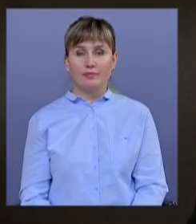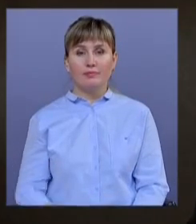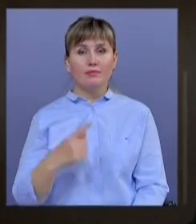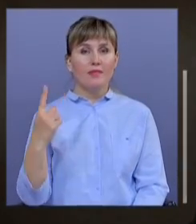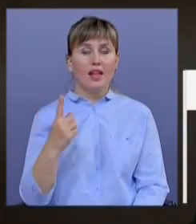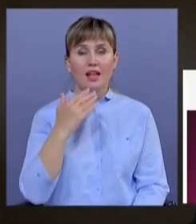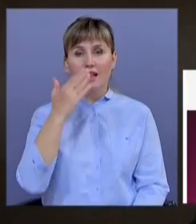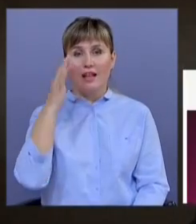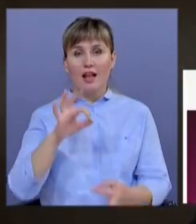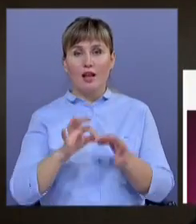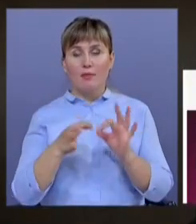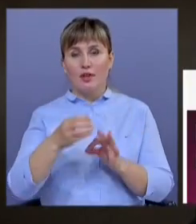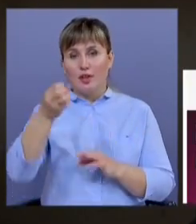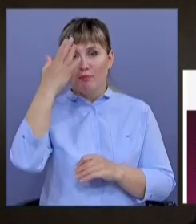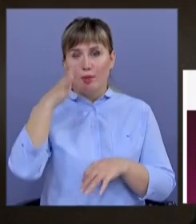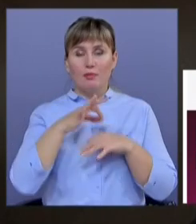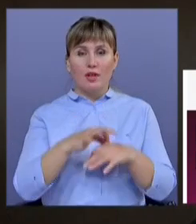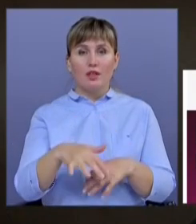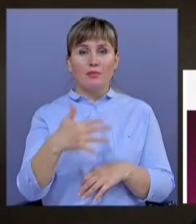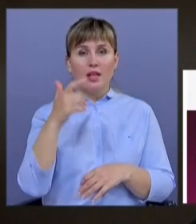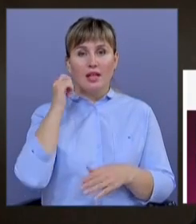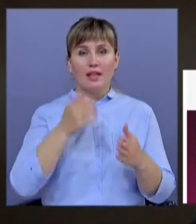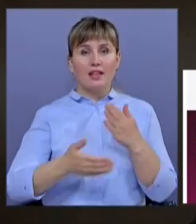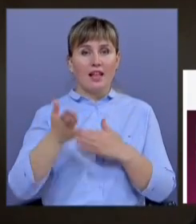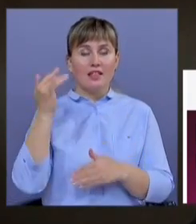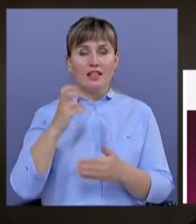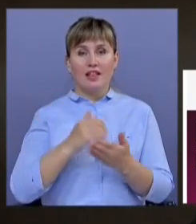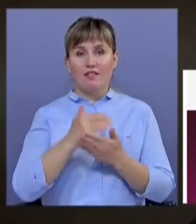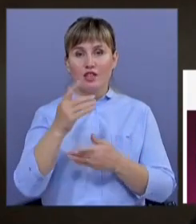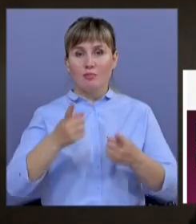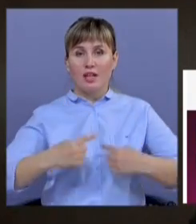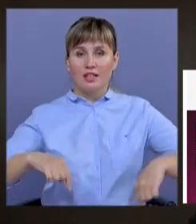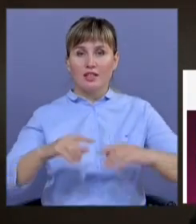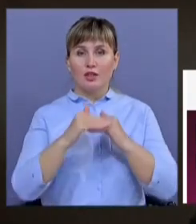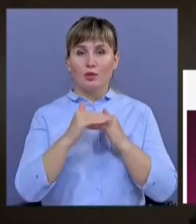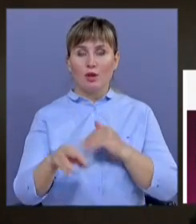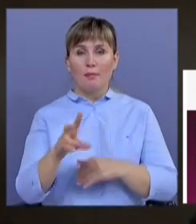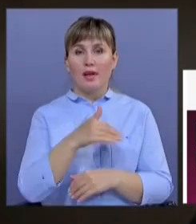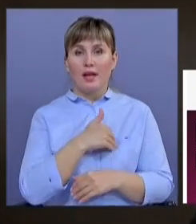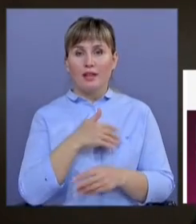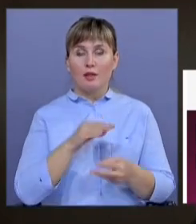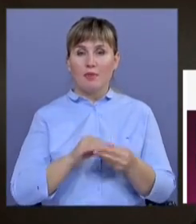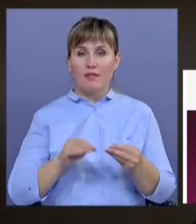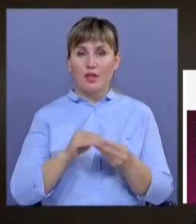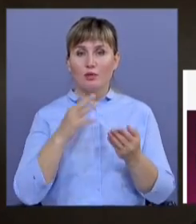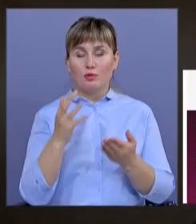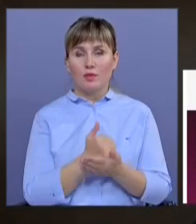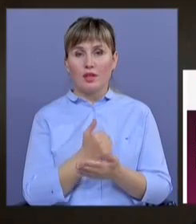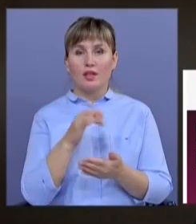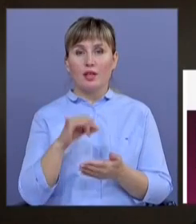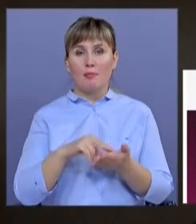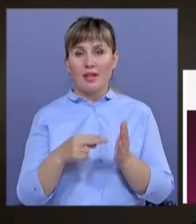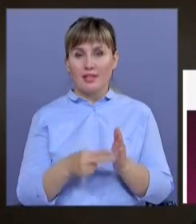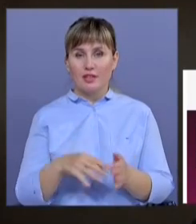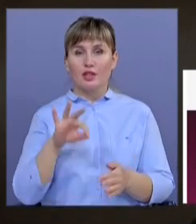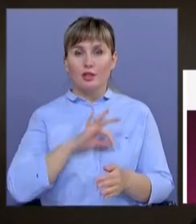Первая летняя Олимпиада в Японии прошла 55 лет назад на высшем организационном уровне. Мы хотим повторить тот успех. К тому же